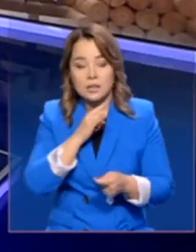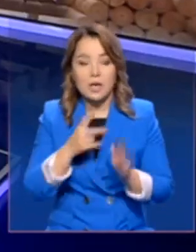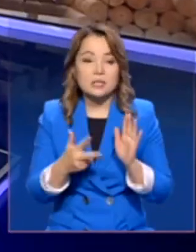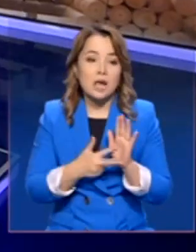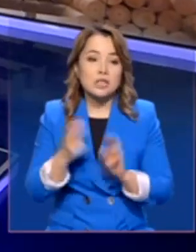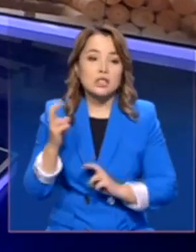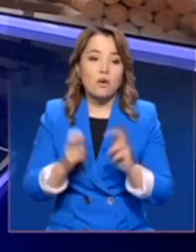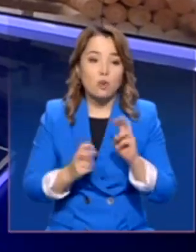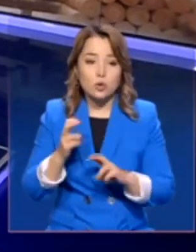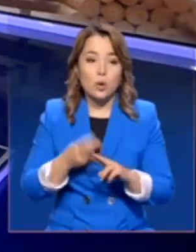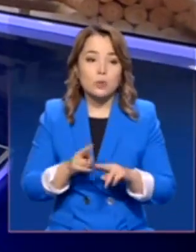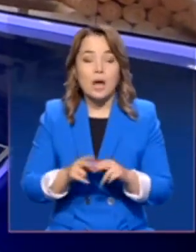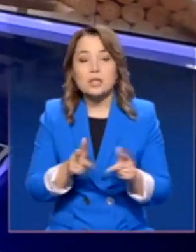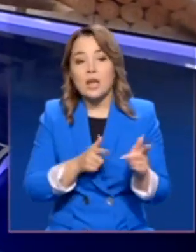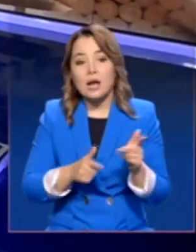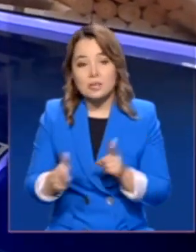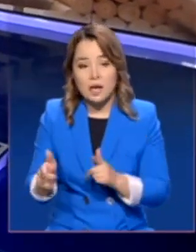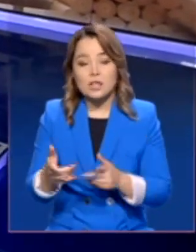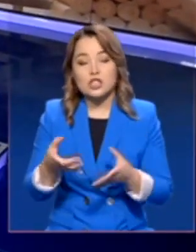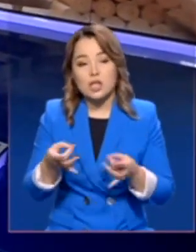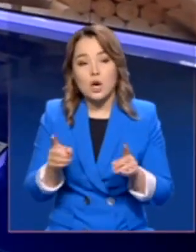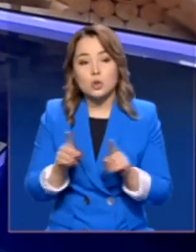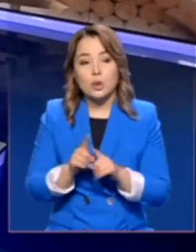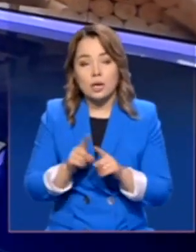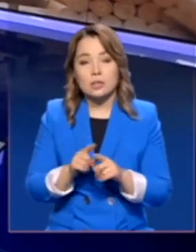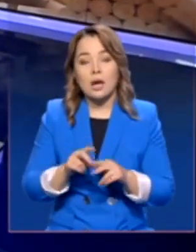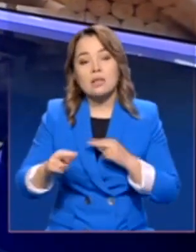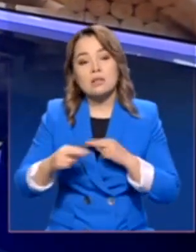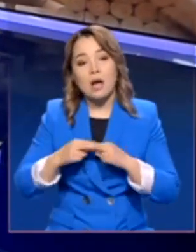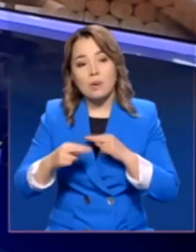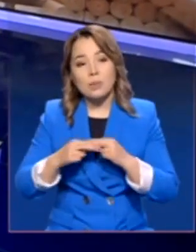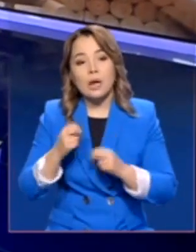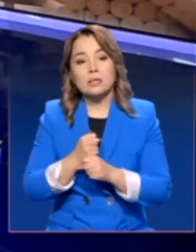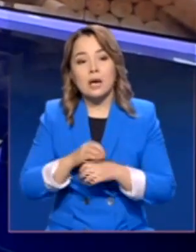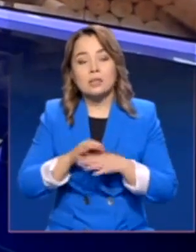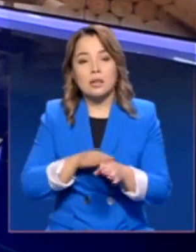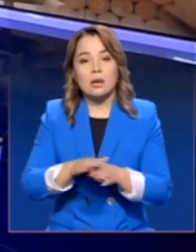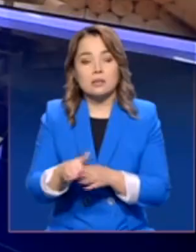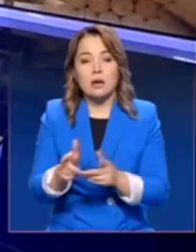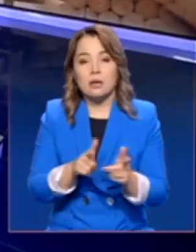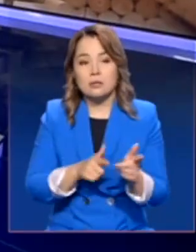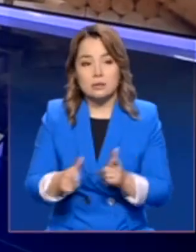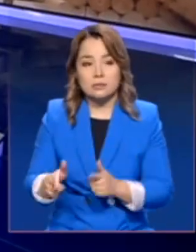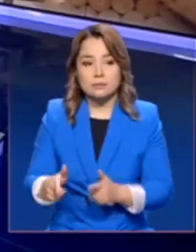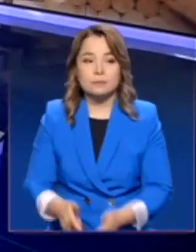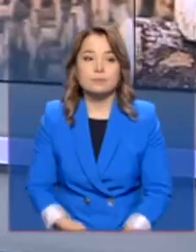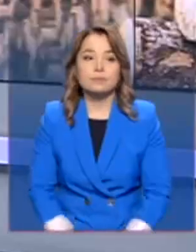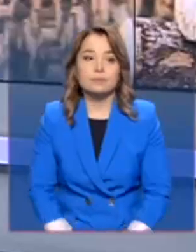8 зауытта сол дайын шикізаттың сыртына ламинат қана жабыстырылады.